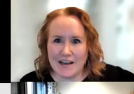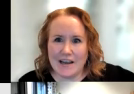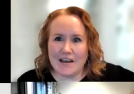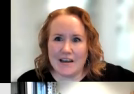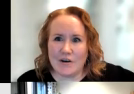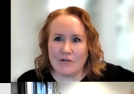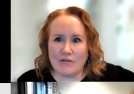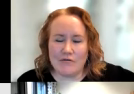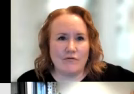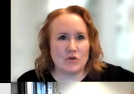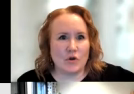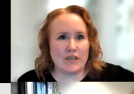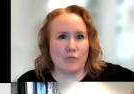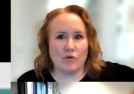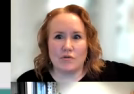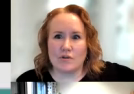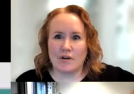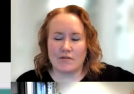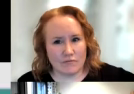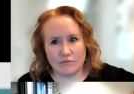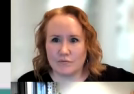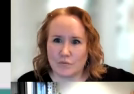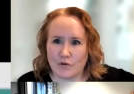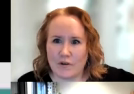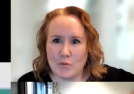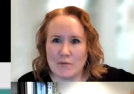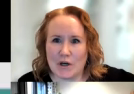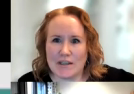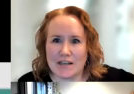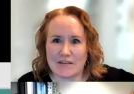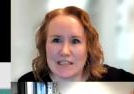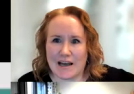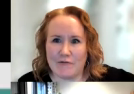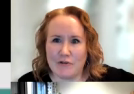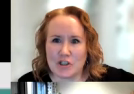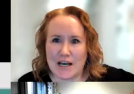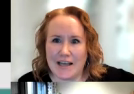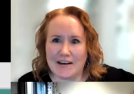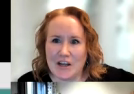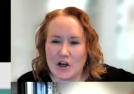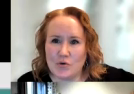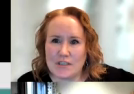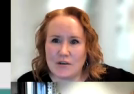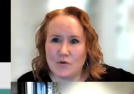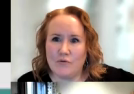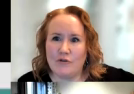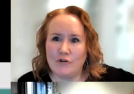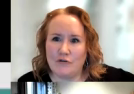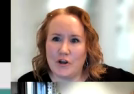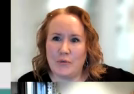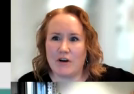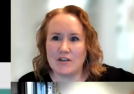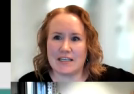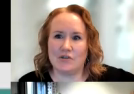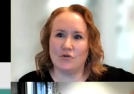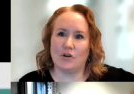her. Og hvis du usikker på noe, så får vi komme tilbake til deg. Skal vi se. Ja, kan du si noe om